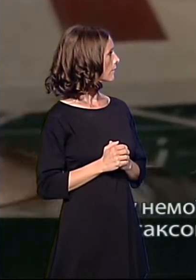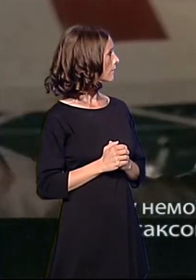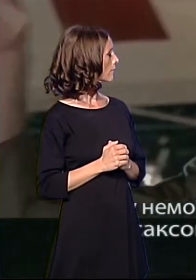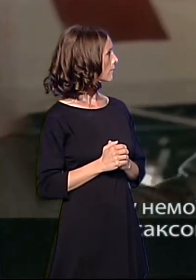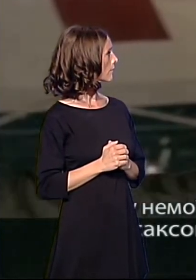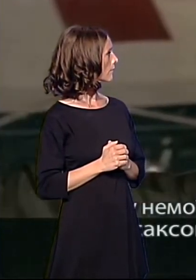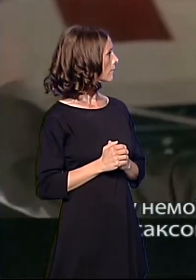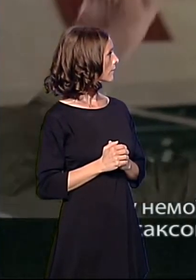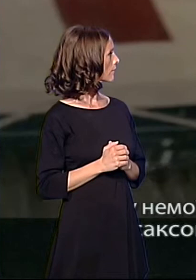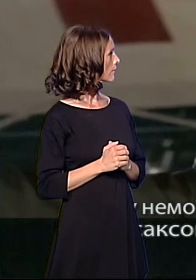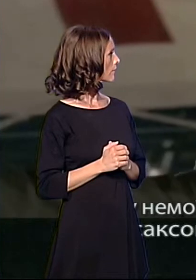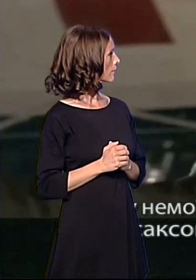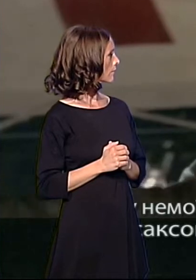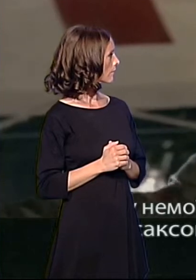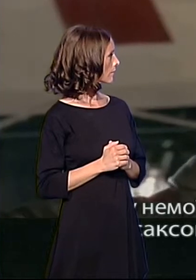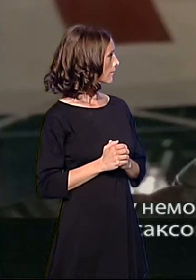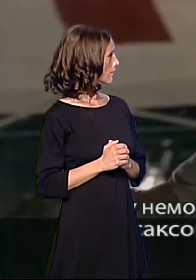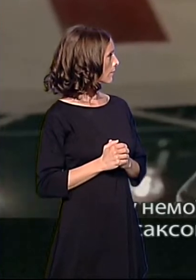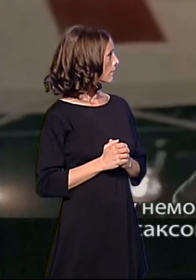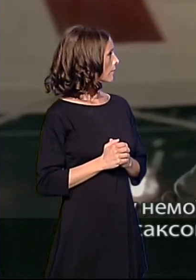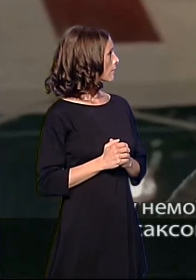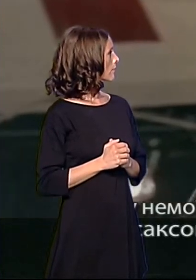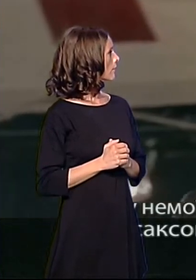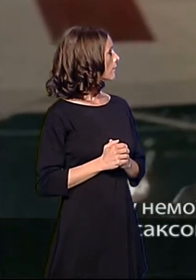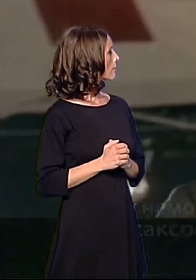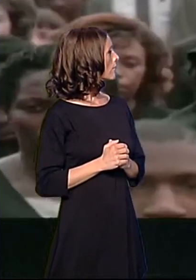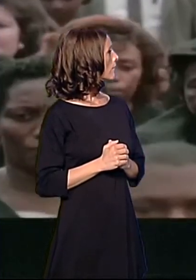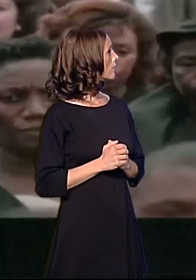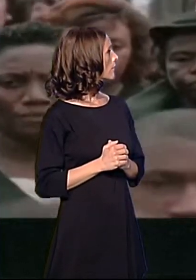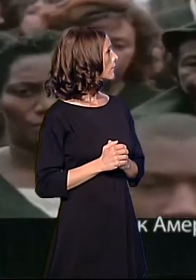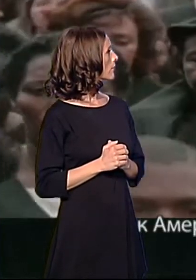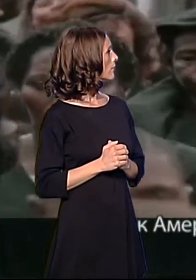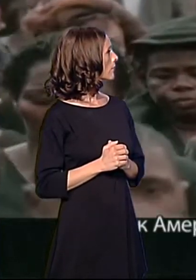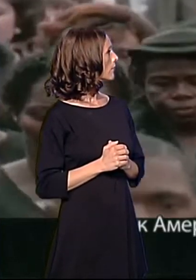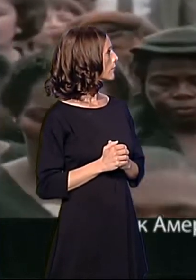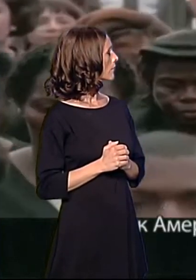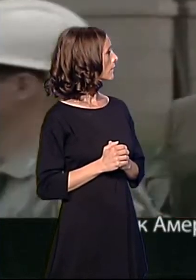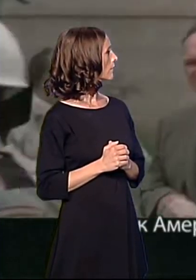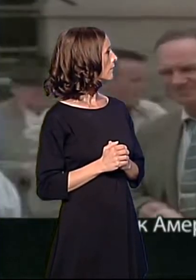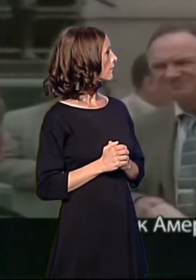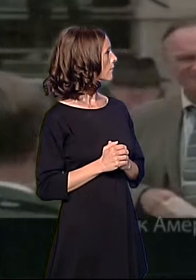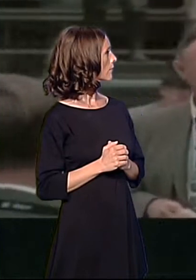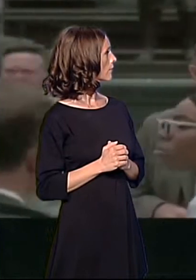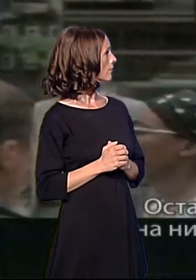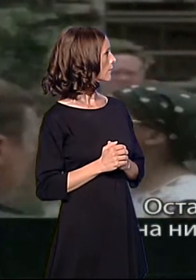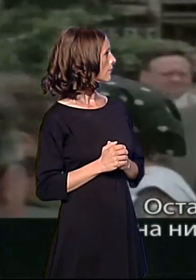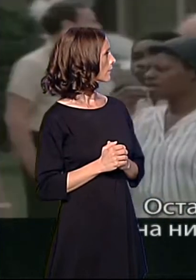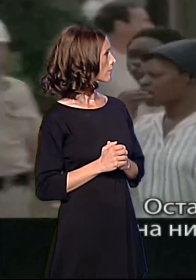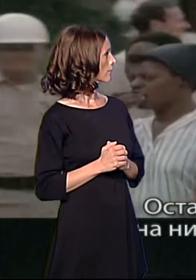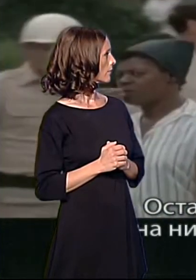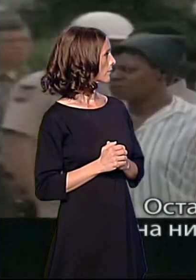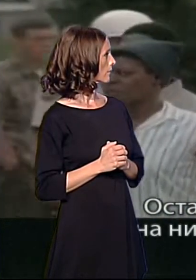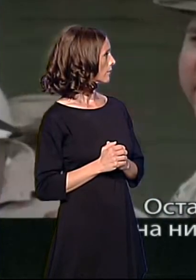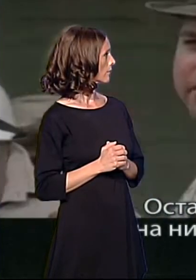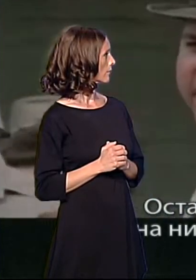single Anglo-Saxon Christian one of us stands together. The rest of America don't see it that way, Mr. Mayor. The rest of America don't